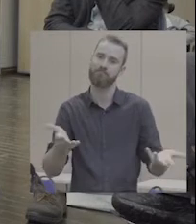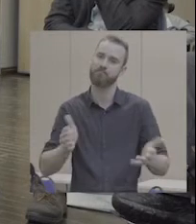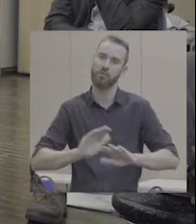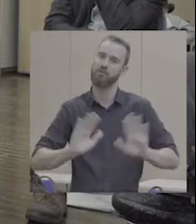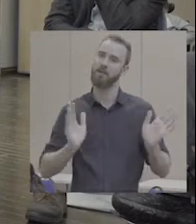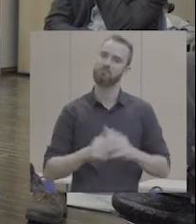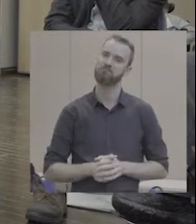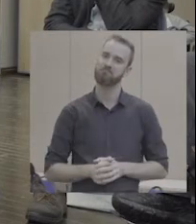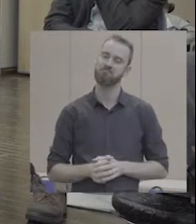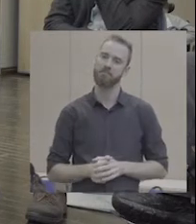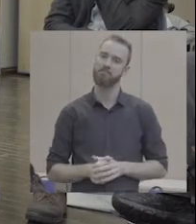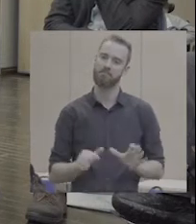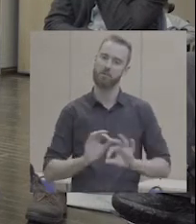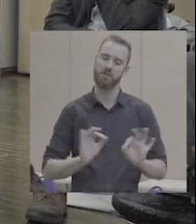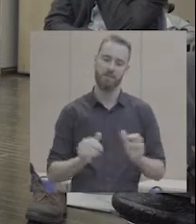Puis,